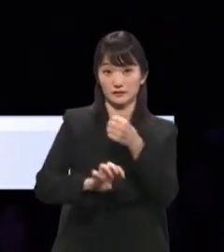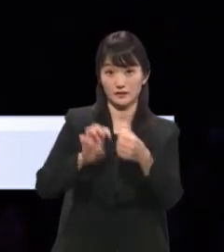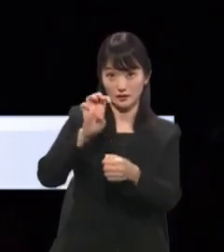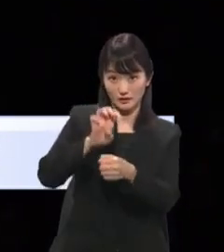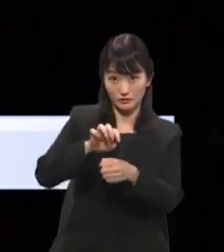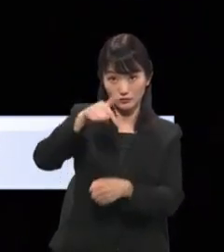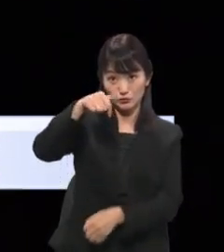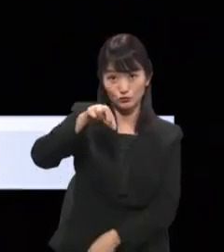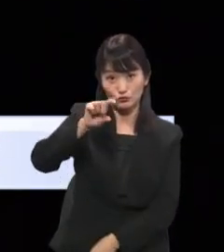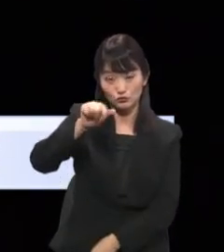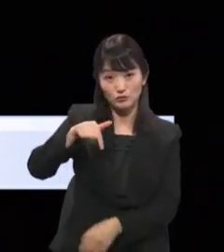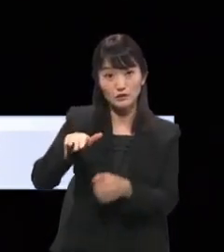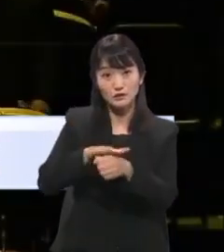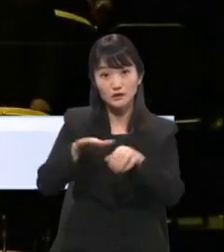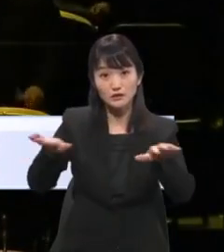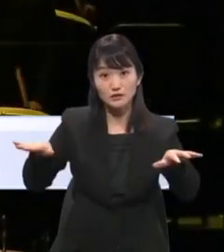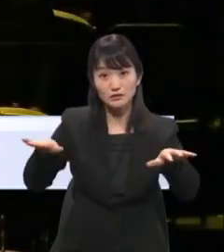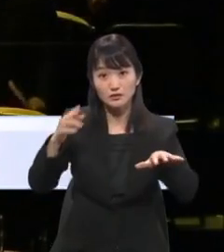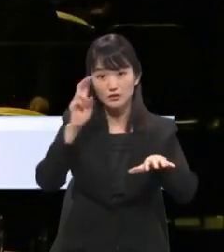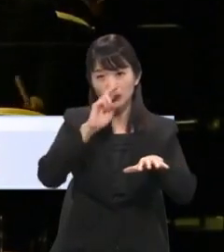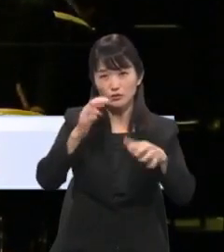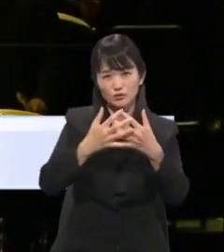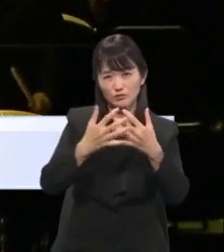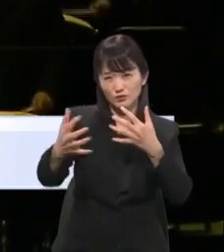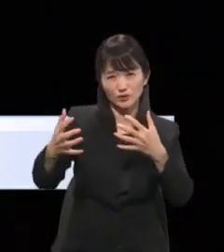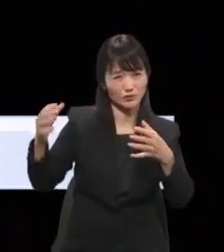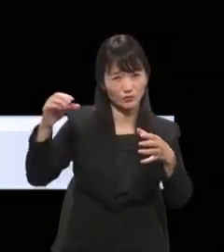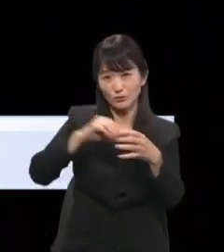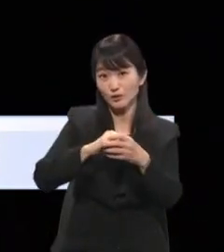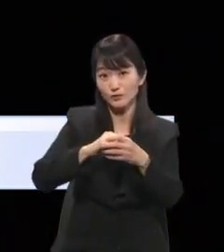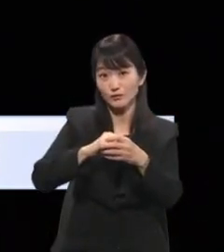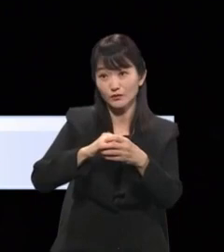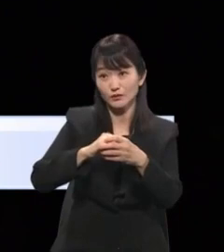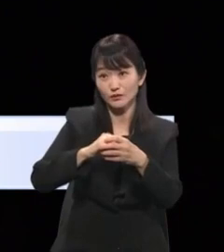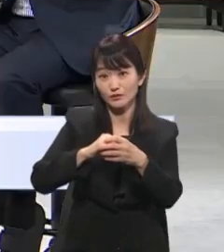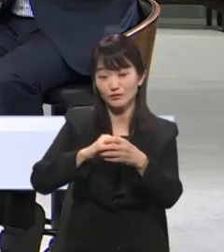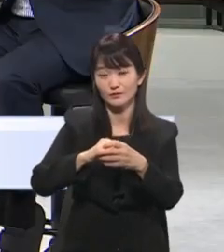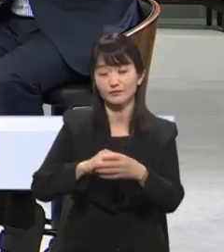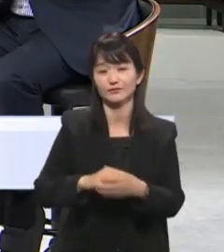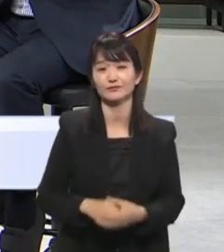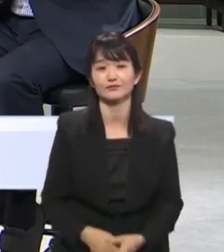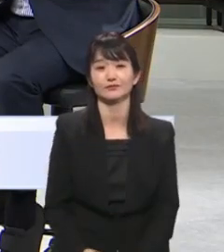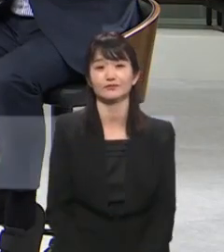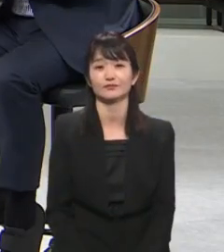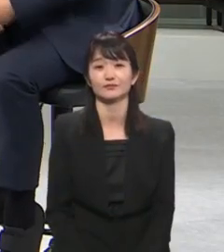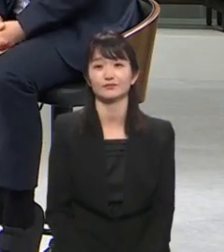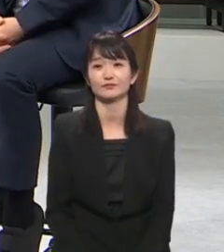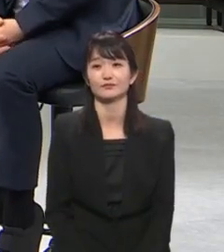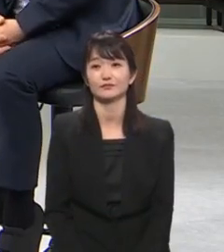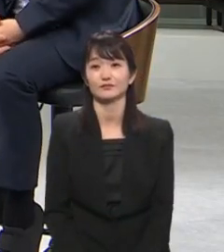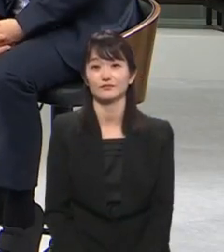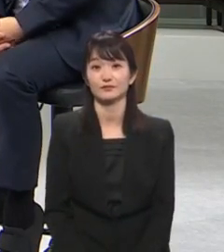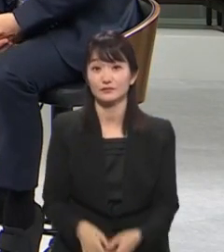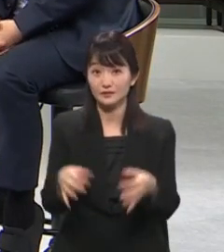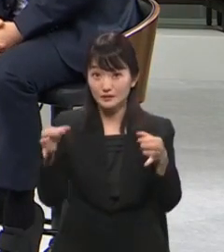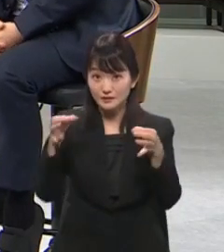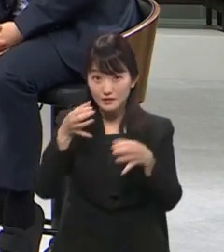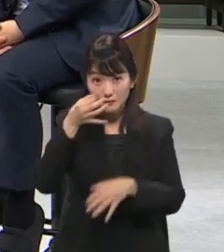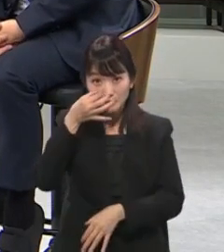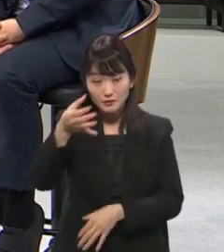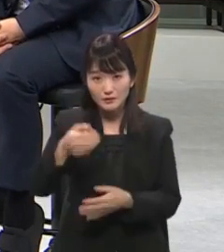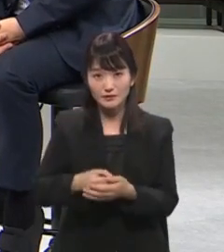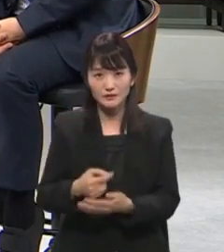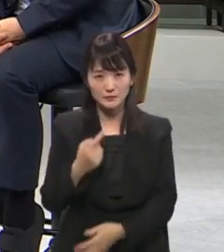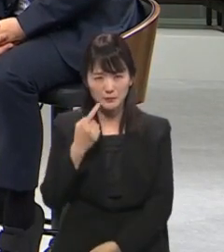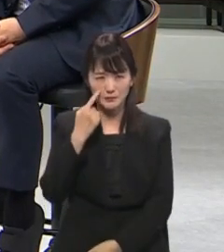사랑이 이번 공연에 다 담겨 있다. 다 담겨 있습니다. 아, 예. 그럴 과언이 아닌데. 지금 잠깐 보셨지만, 예,